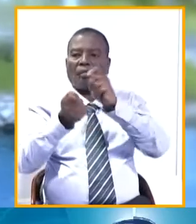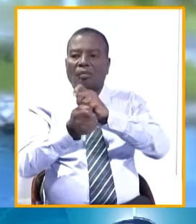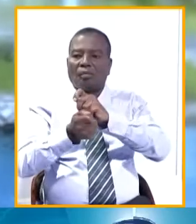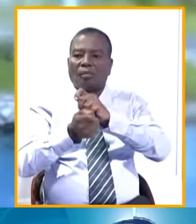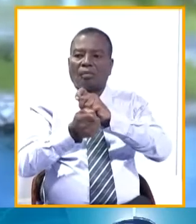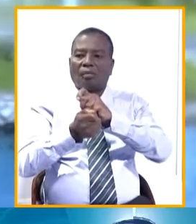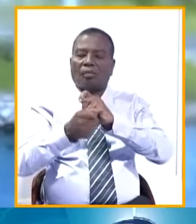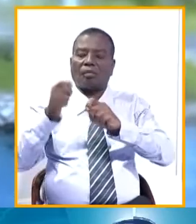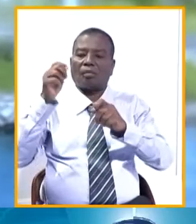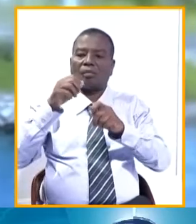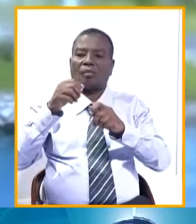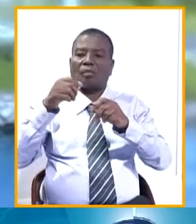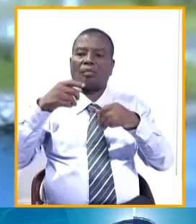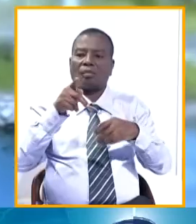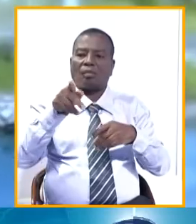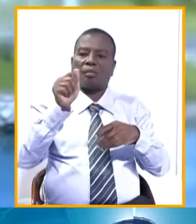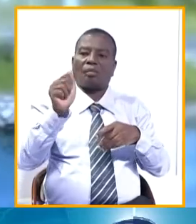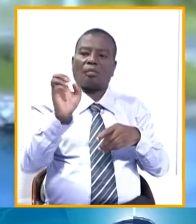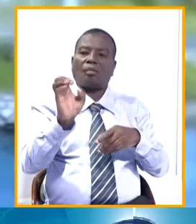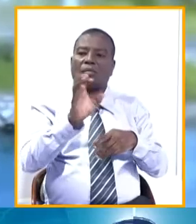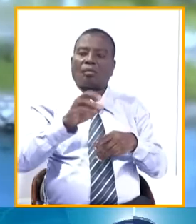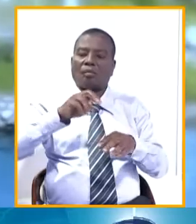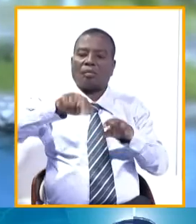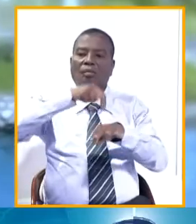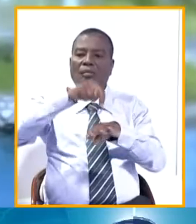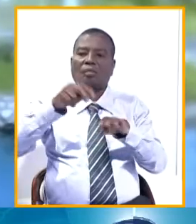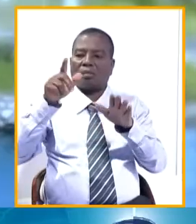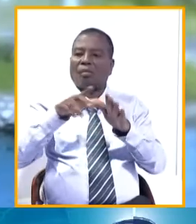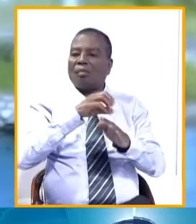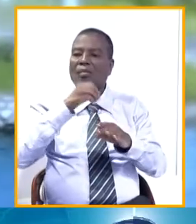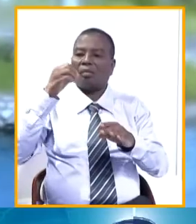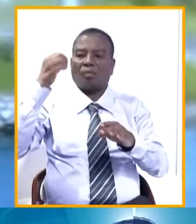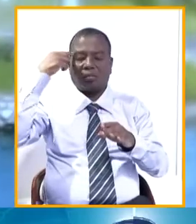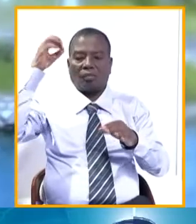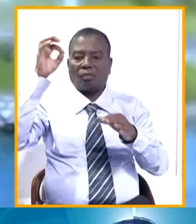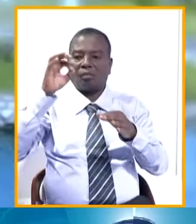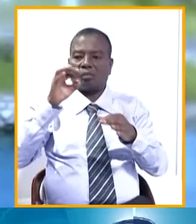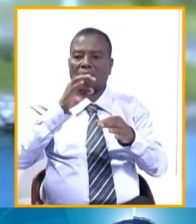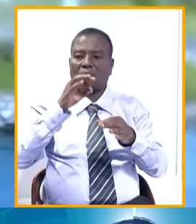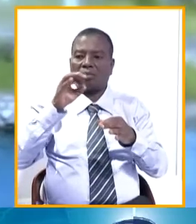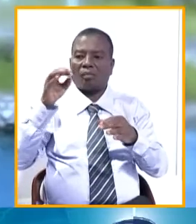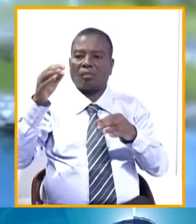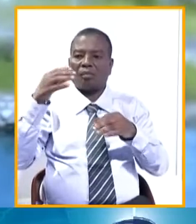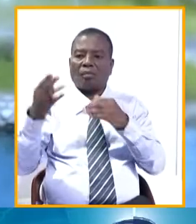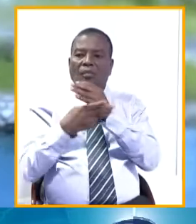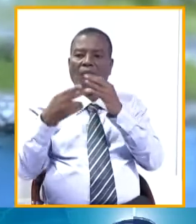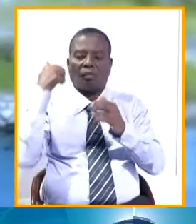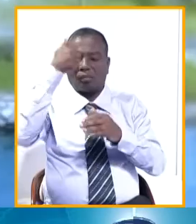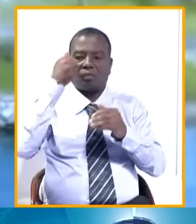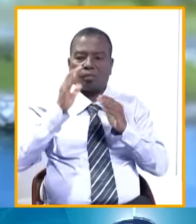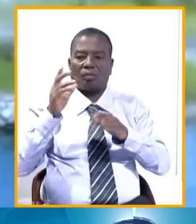effet, les pactes nationaux présentés vont bénéficier d'un financement de la Banque africaine de développement, la